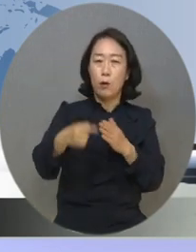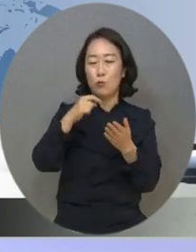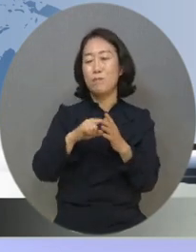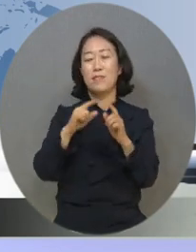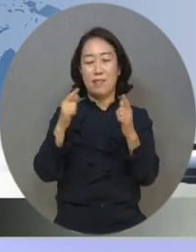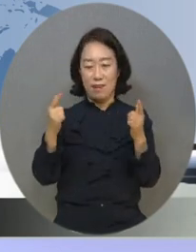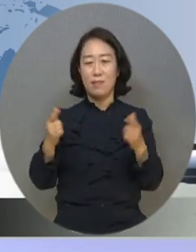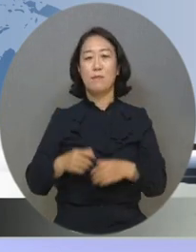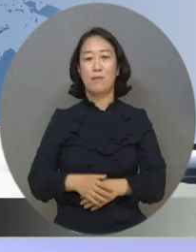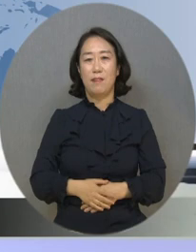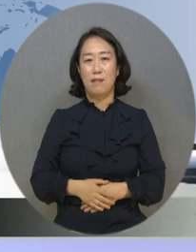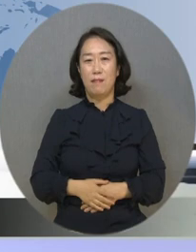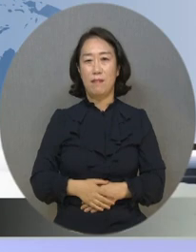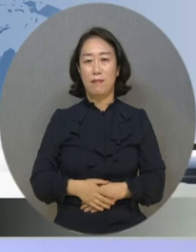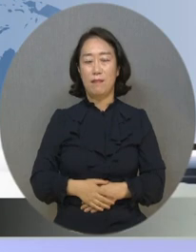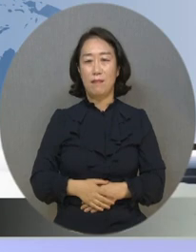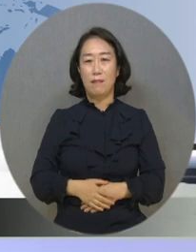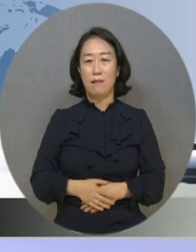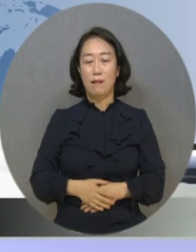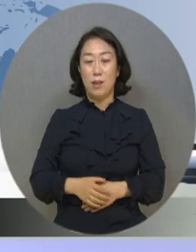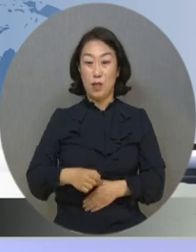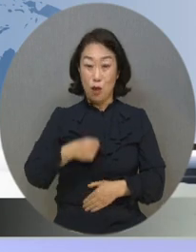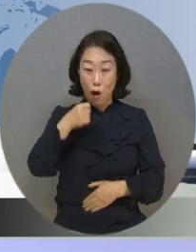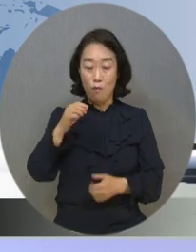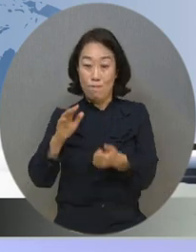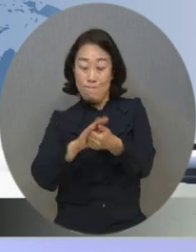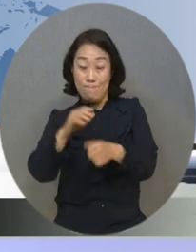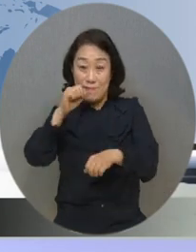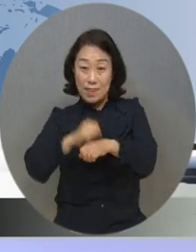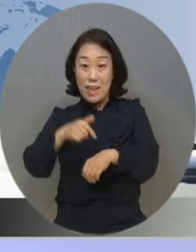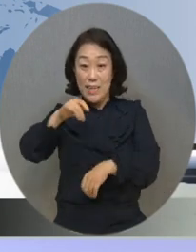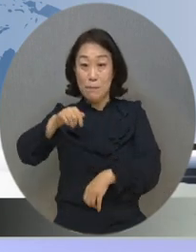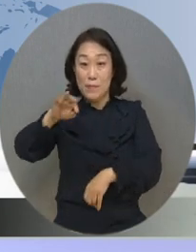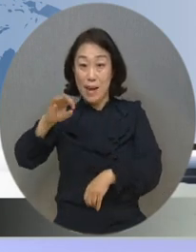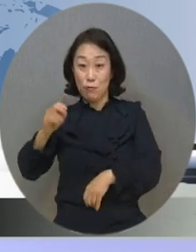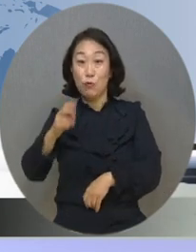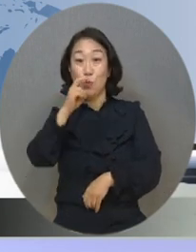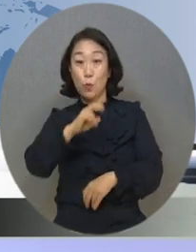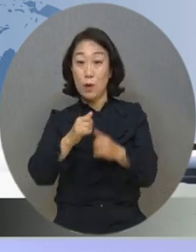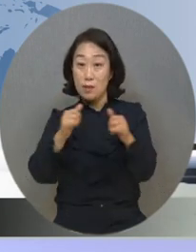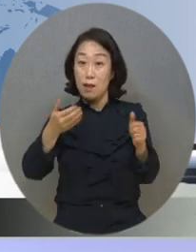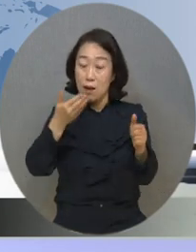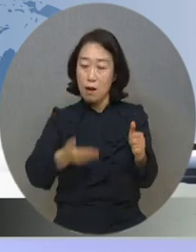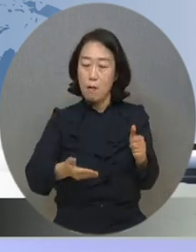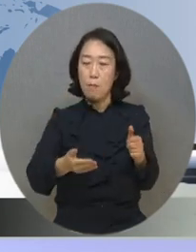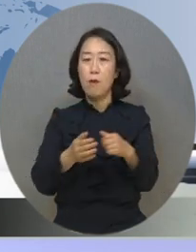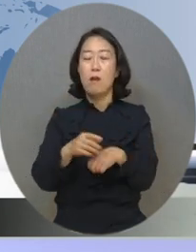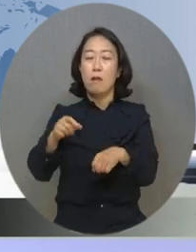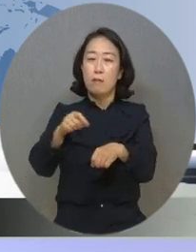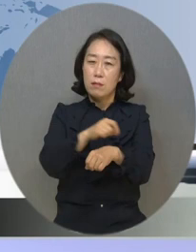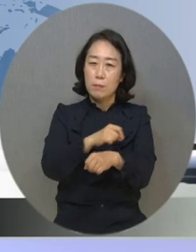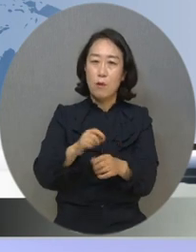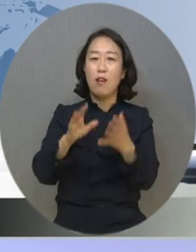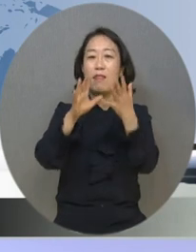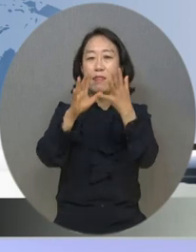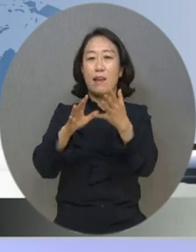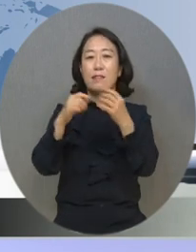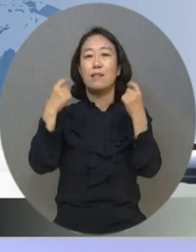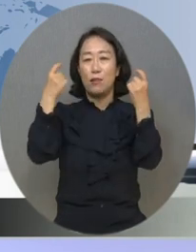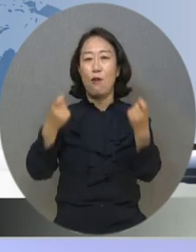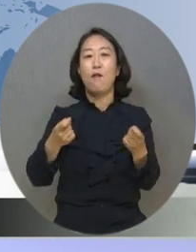느끼는 분들이 많습니다. 선행의 아이콘 가수 김장훈 씨가 이들을 위해 누워서 가는 나들이를